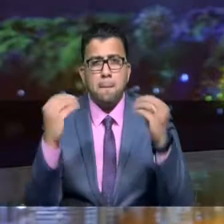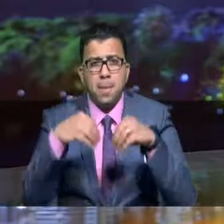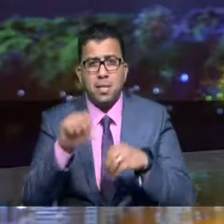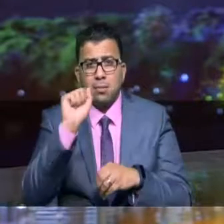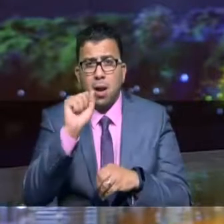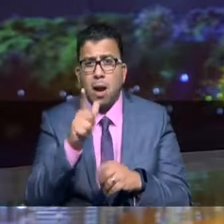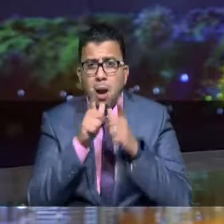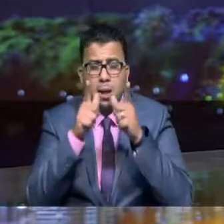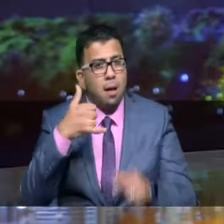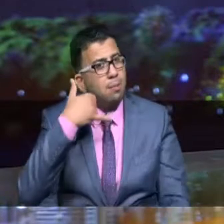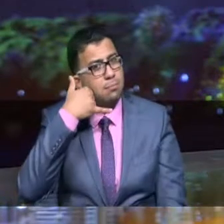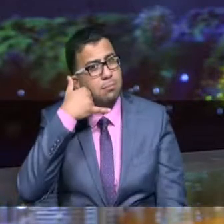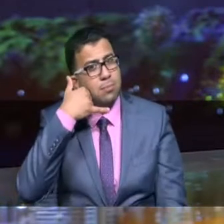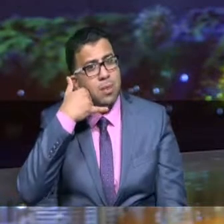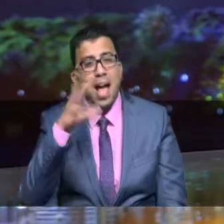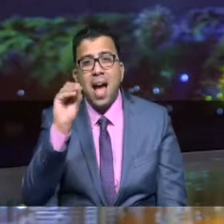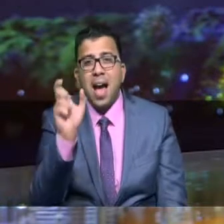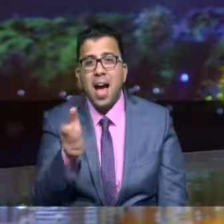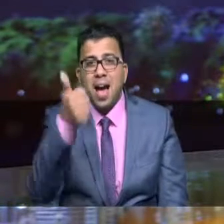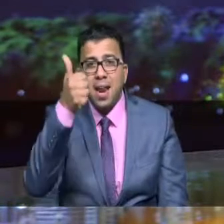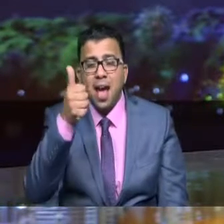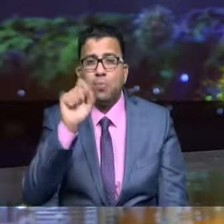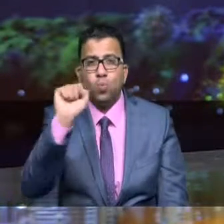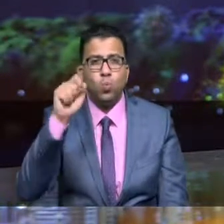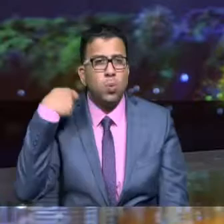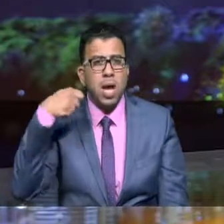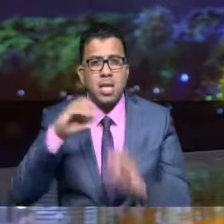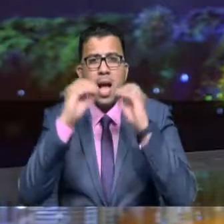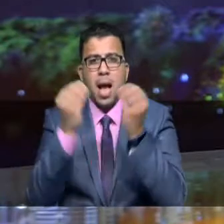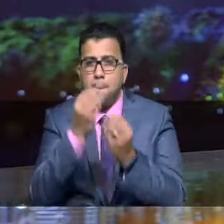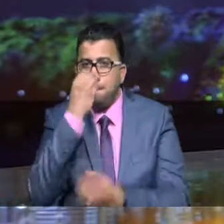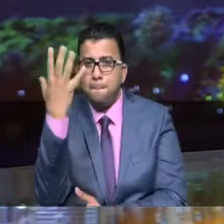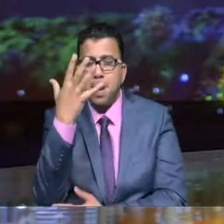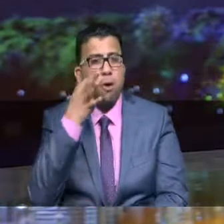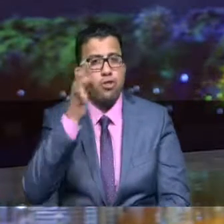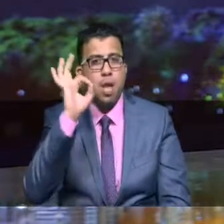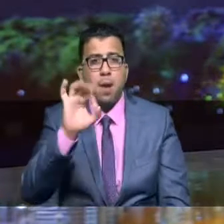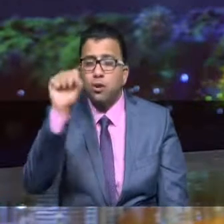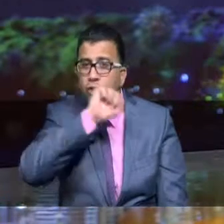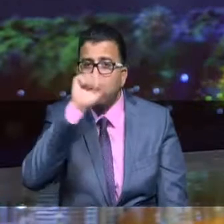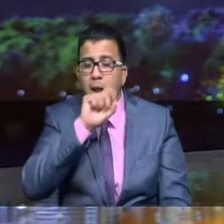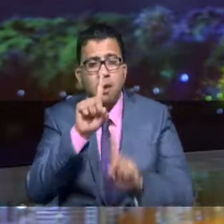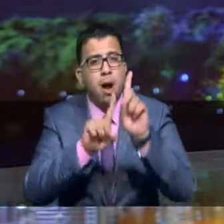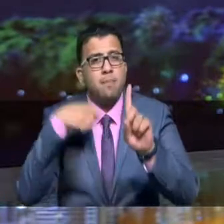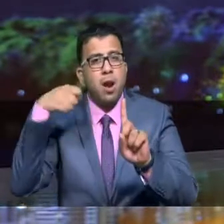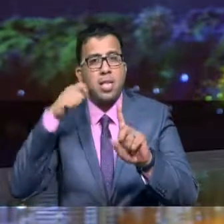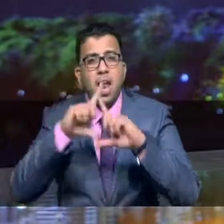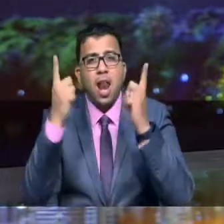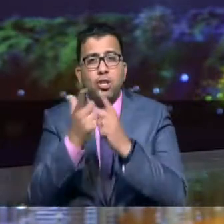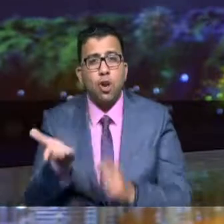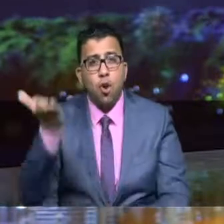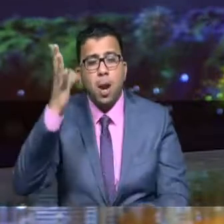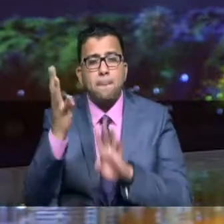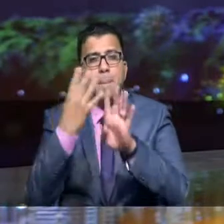وللمزيد من الطرح تنضم إلينا عبر الهاتف سعادة هنا سيف السويدي، رئيس هيئة البيئة والمحميات الطبيعية في الشارقة، نائب رئيس اللجنة